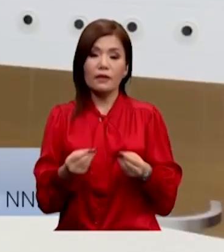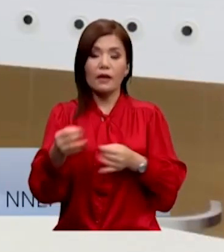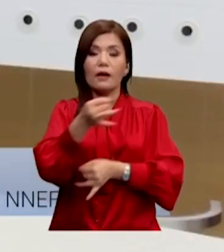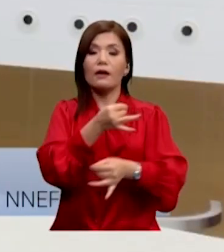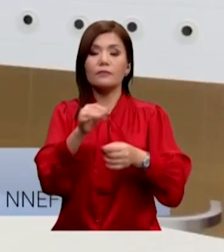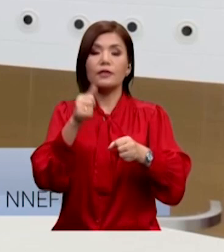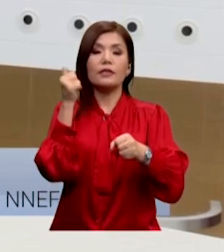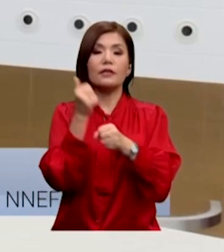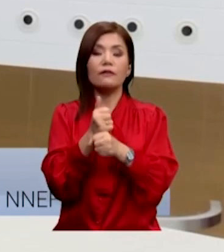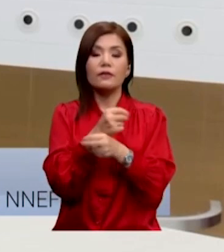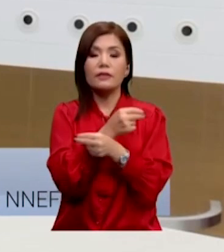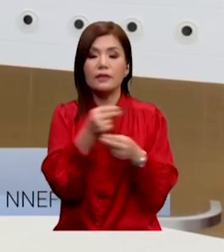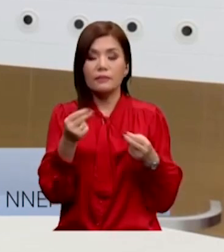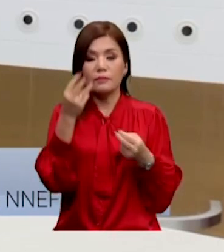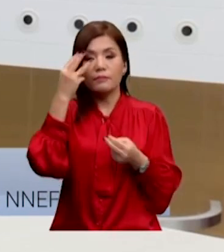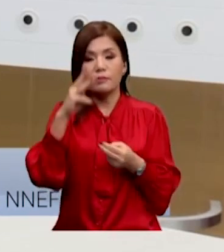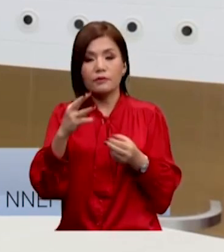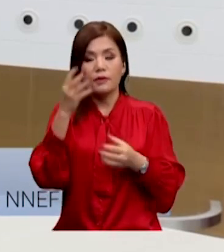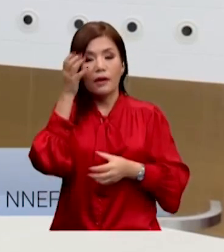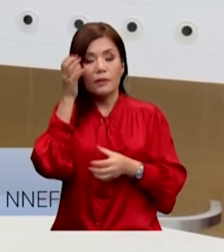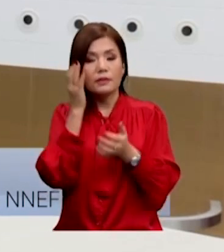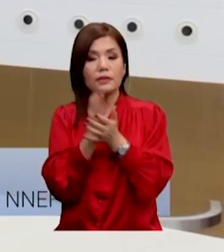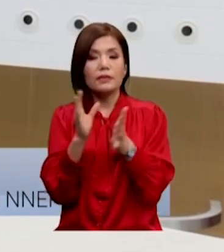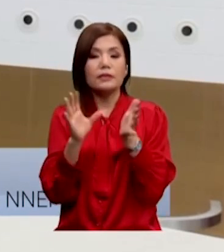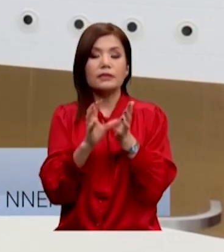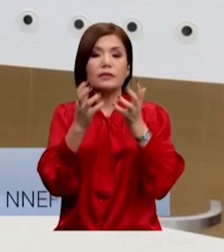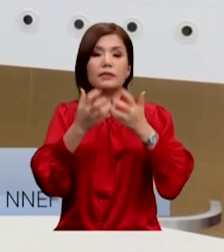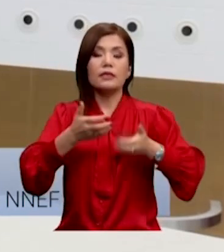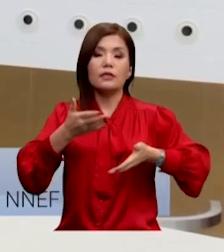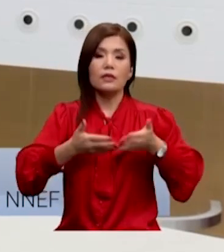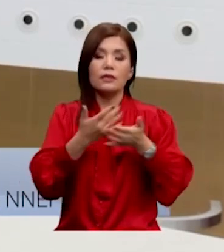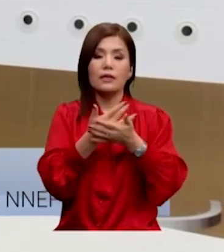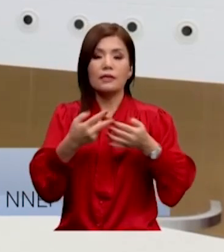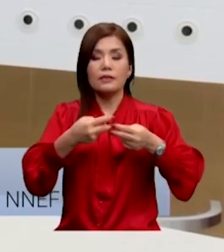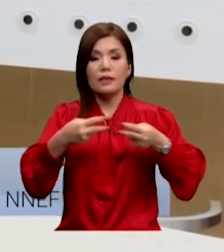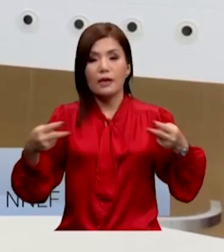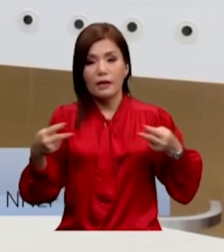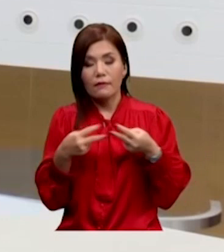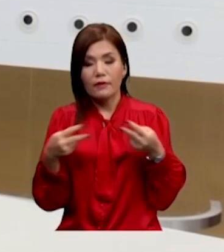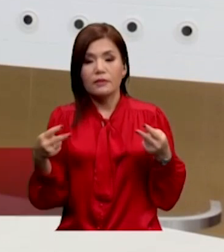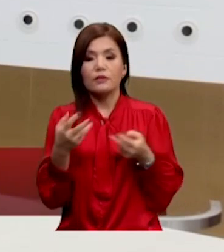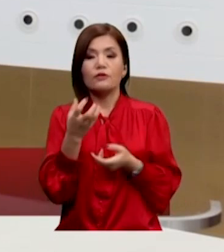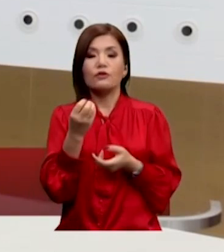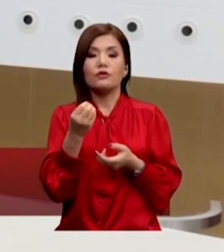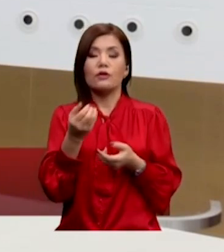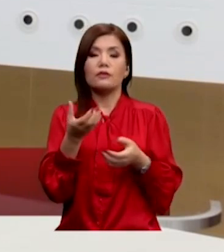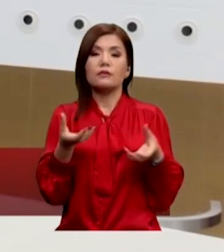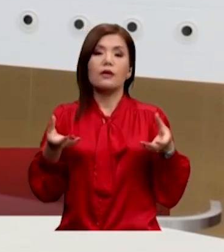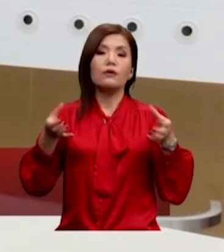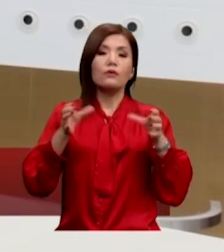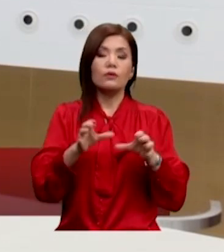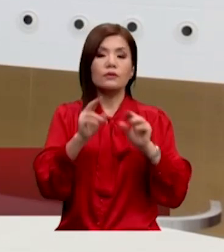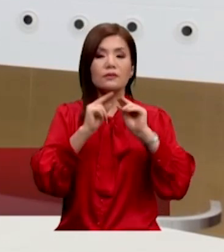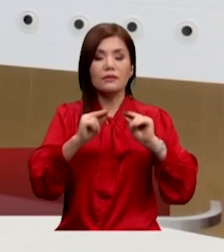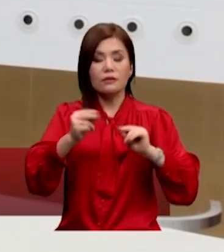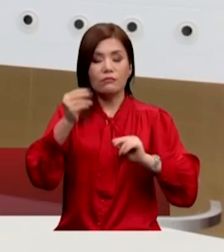вызовы современного образования – это цифровая трансформация, цифровое неравенство, это загруженность